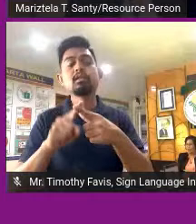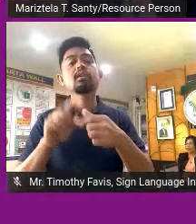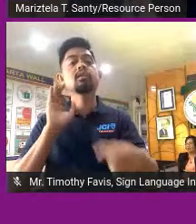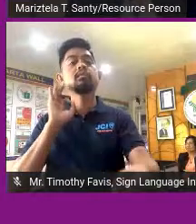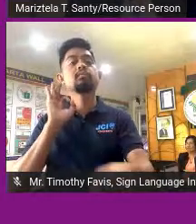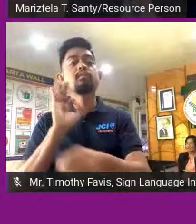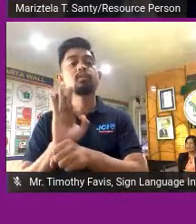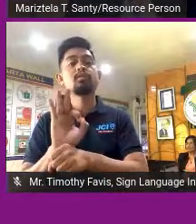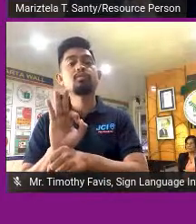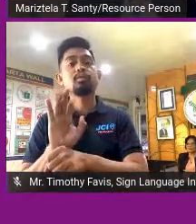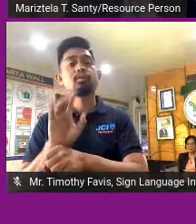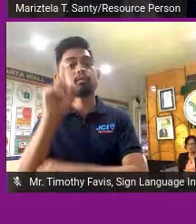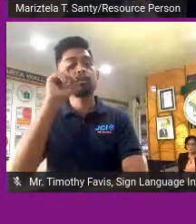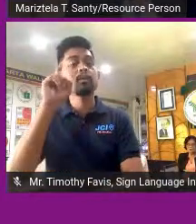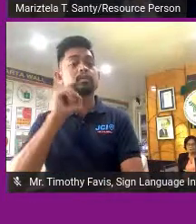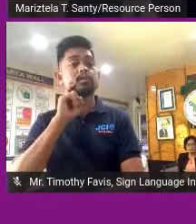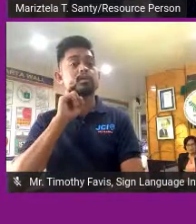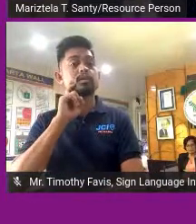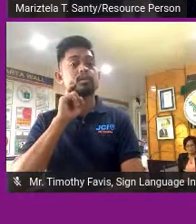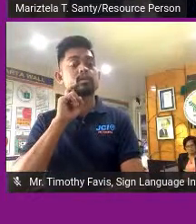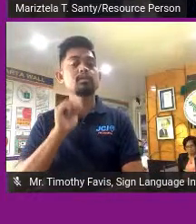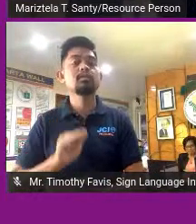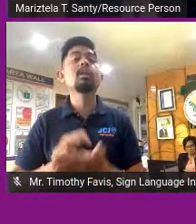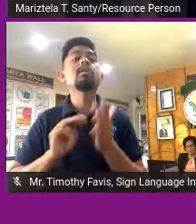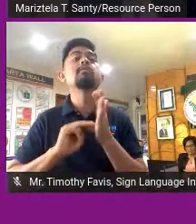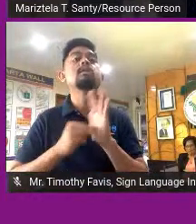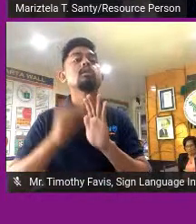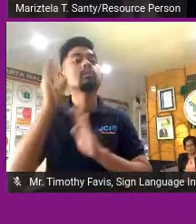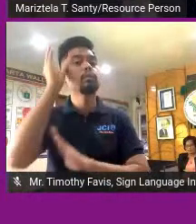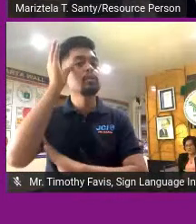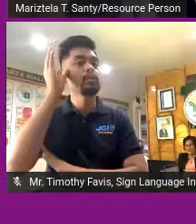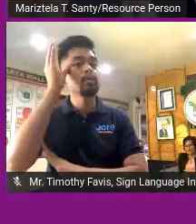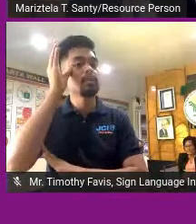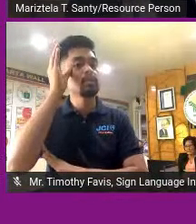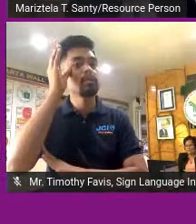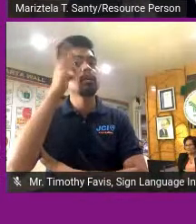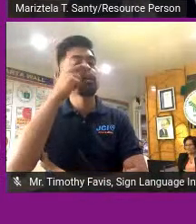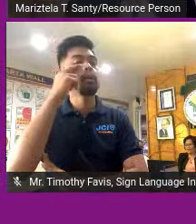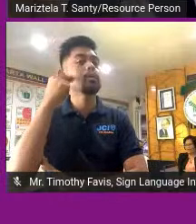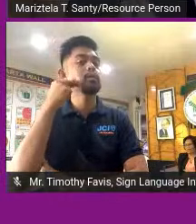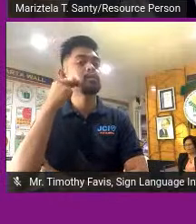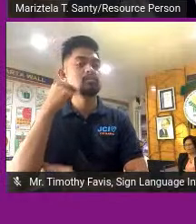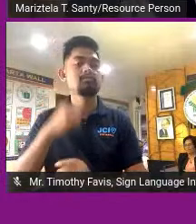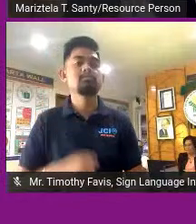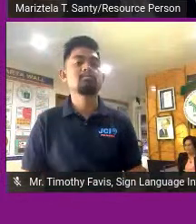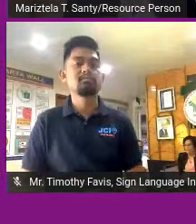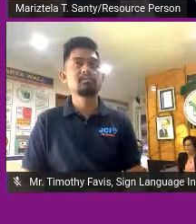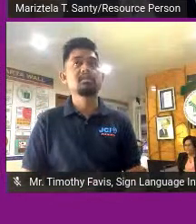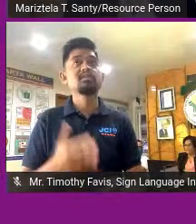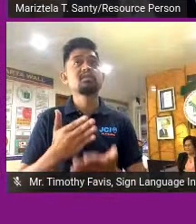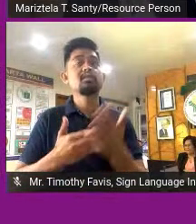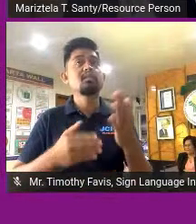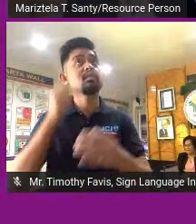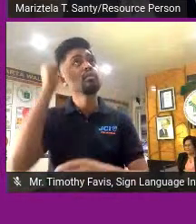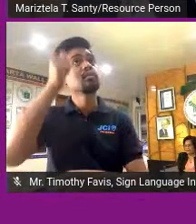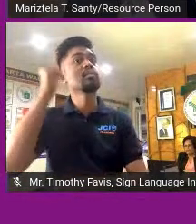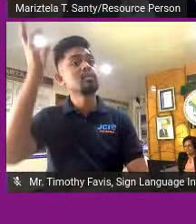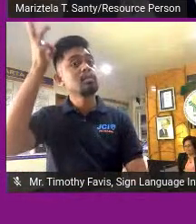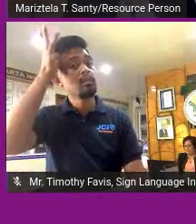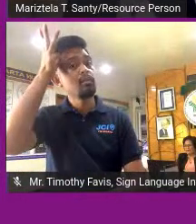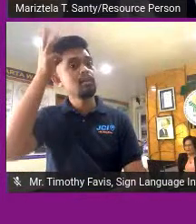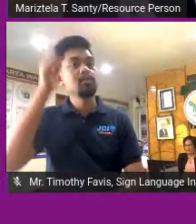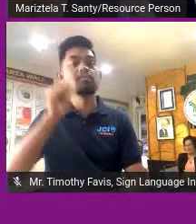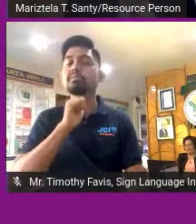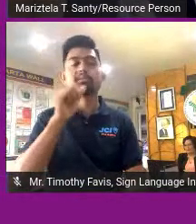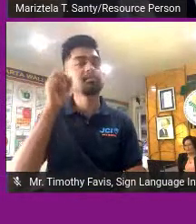iyong asawa, that is considered rape. Ano po? Yan ang hindi natin alam. Kasi ang reason